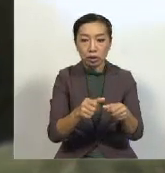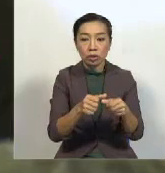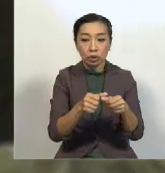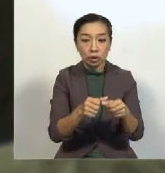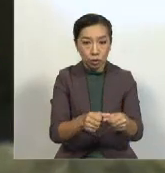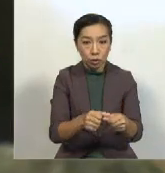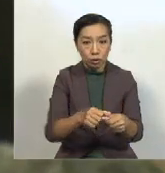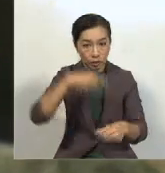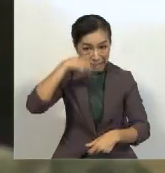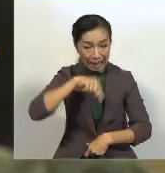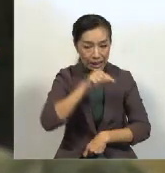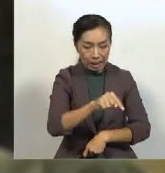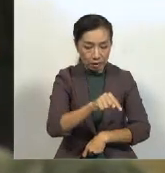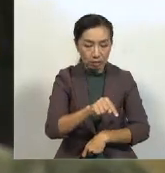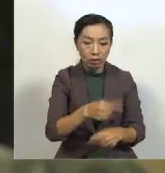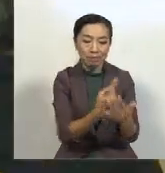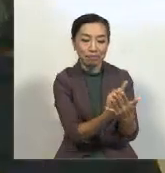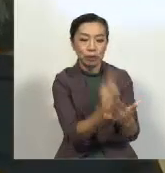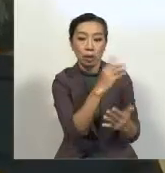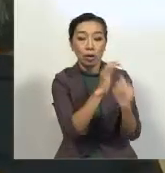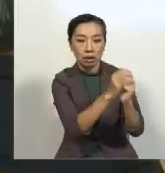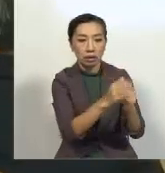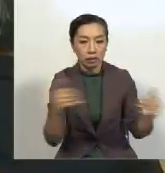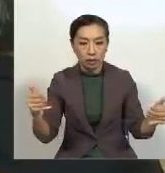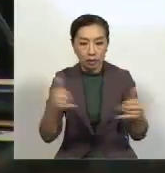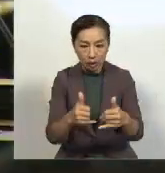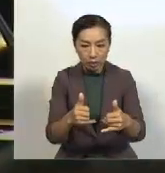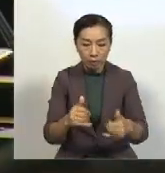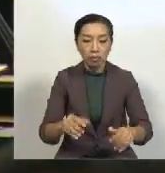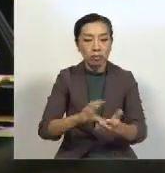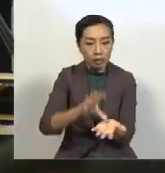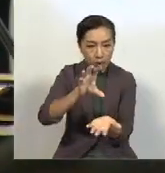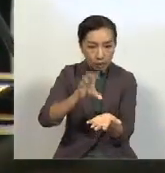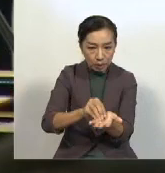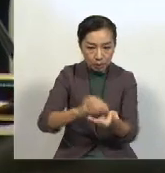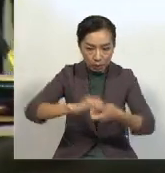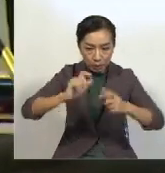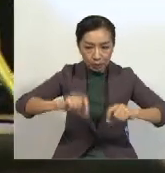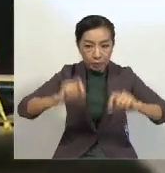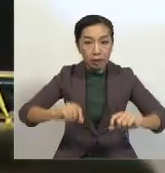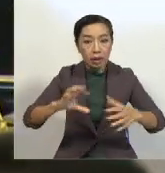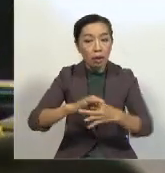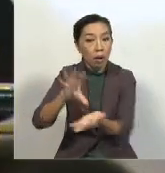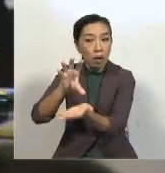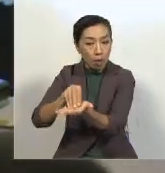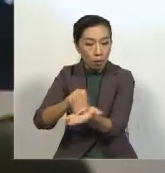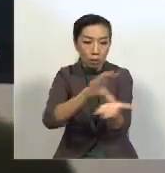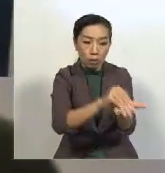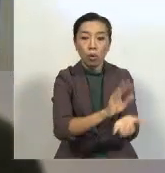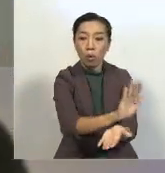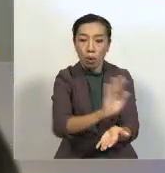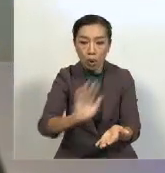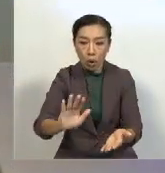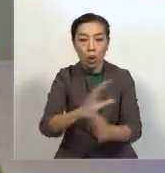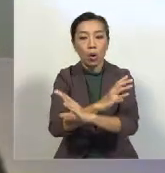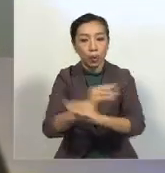ำราชอาณาจักรไทยเป็นผู้แทนลงนามบันทึกความเข้าใจว่าด้วยการแลกเปลี่ยนข่าวและข้อมูลข่าวสารระหว่างกรมประชา